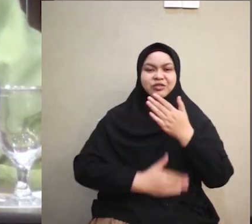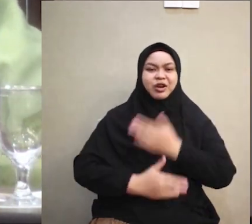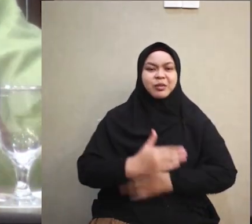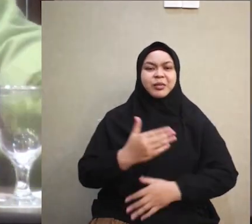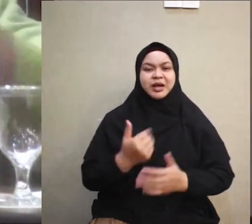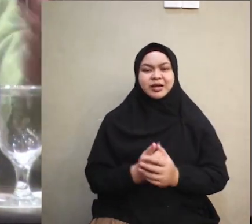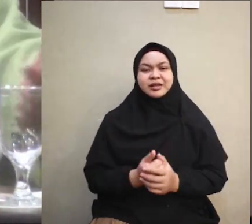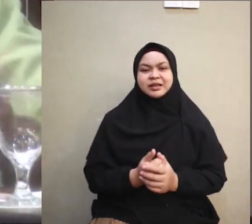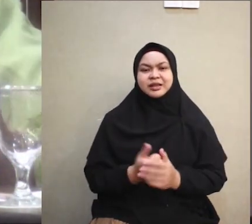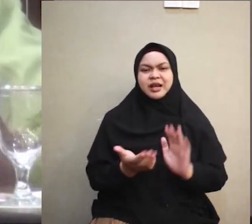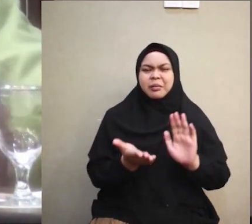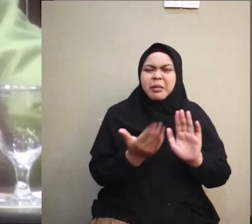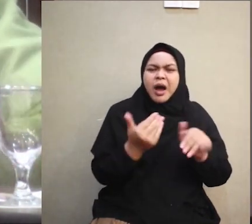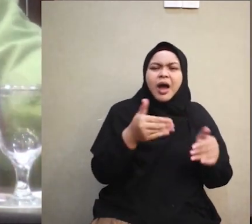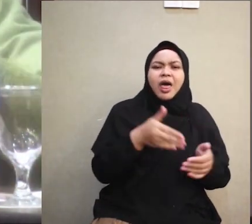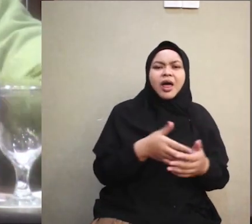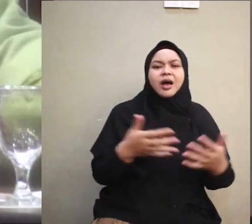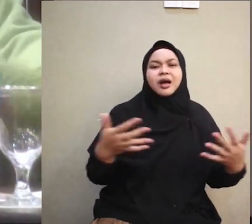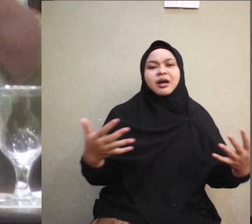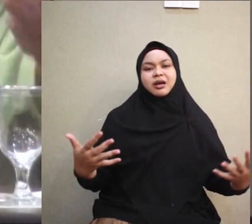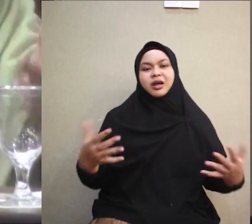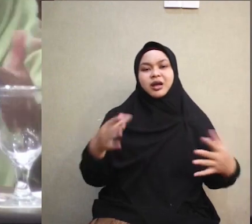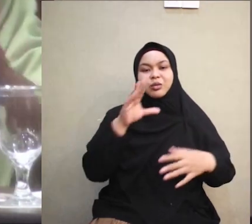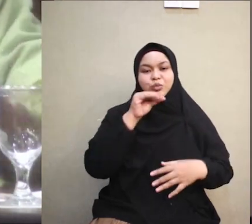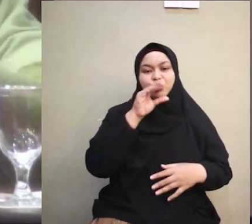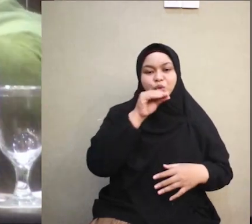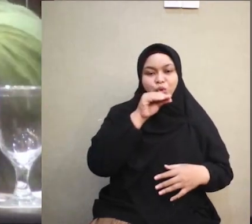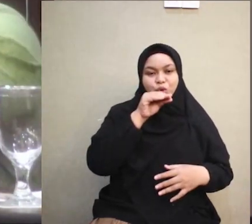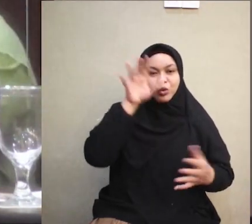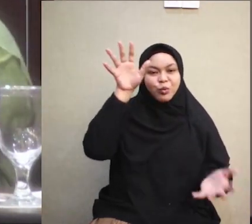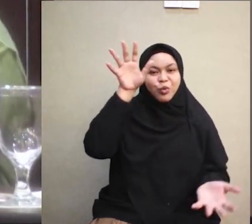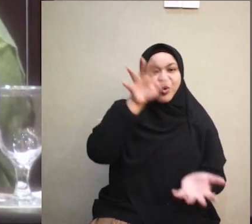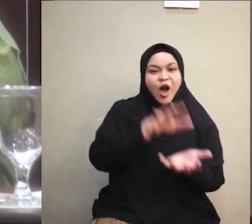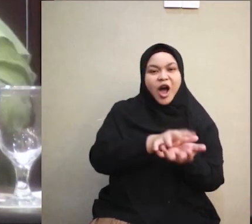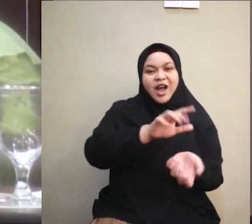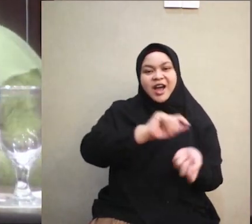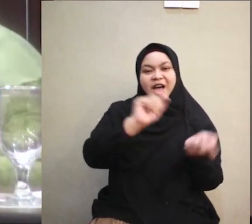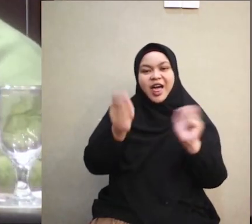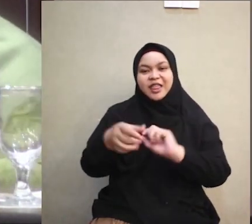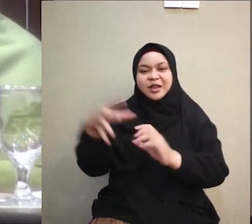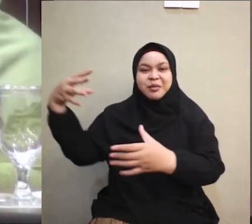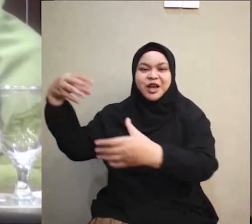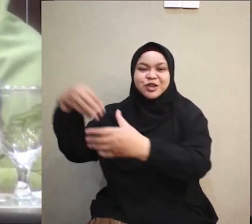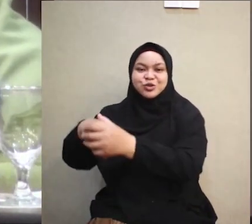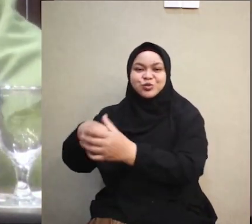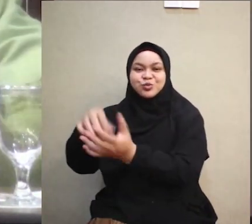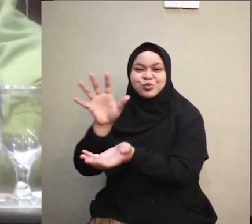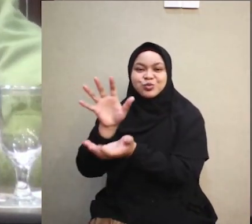kembali lagi dari mulut buaya kita masuk ke mulut singa gitu kan